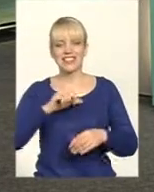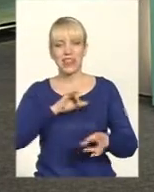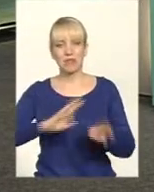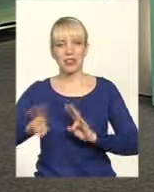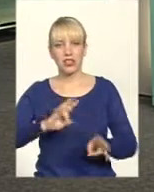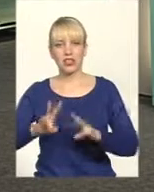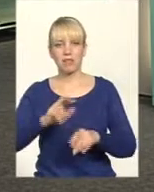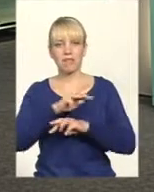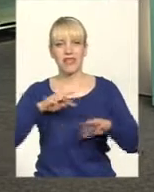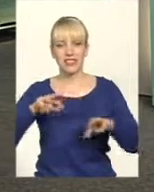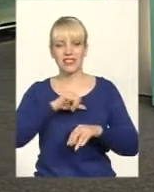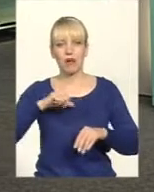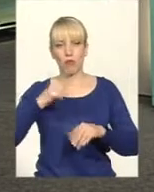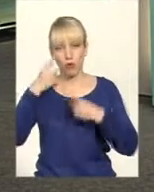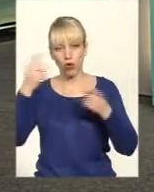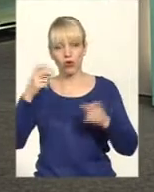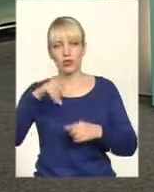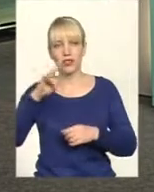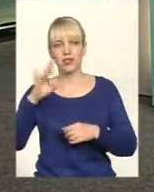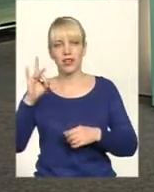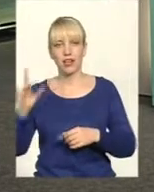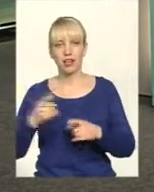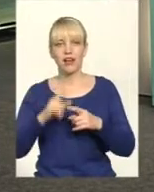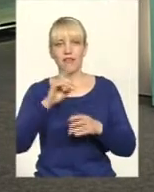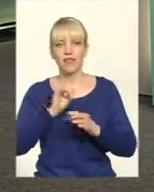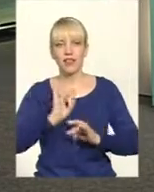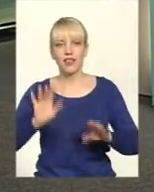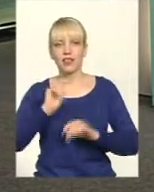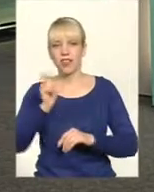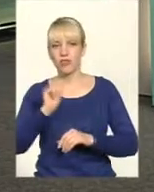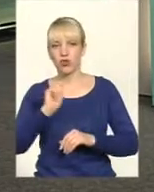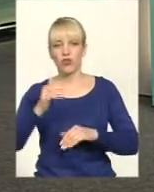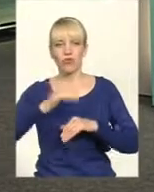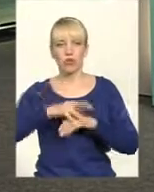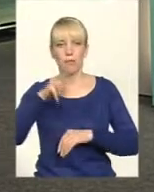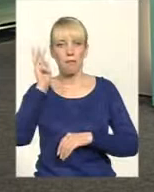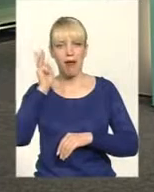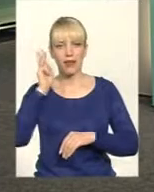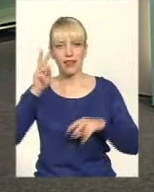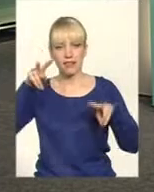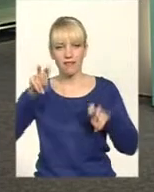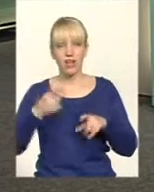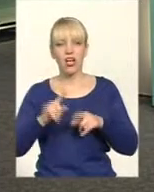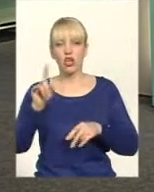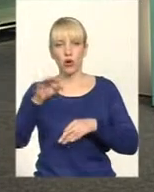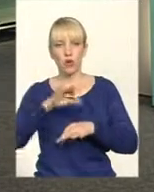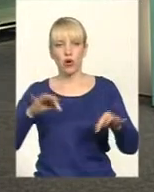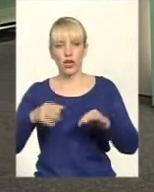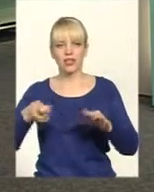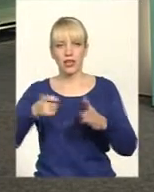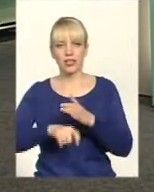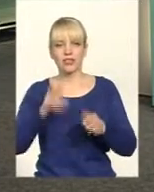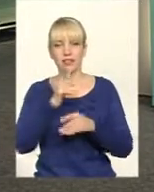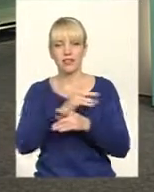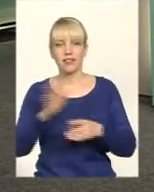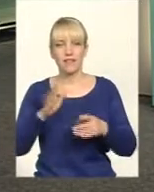справ, самопроголошений ДНР Олександр Кофман у інтерв'ю газеті «Вечірня Макіївка» заявив, що проект «Новоросія» закритий на невизначений